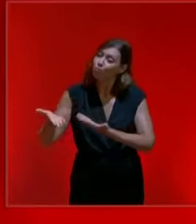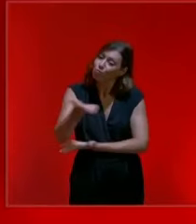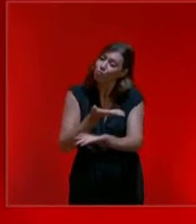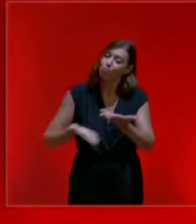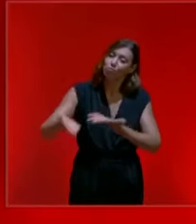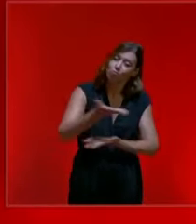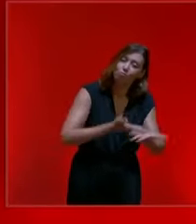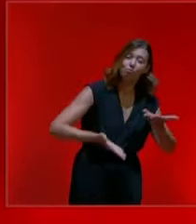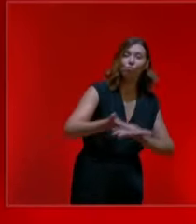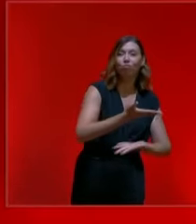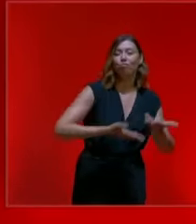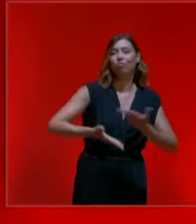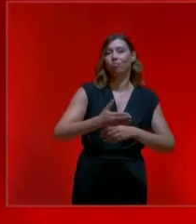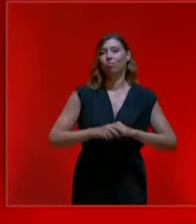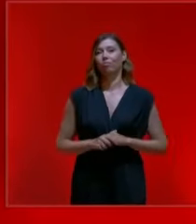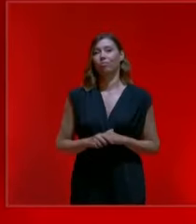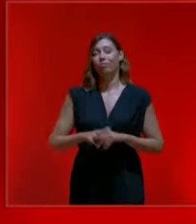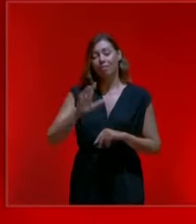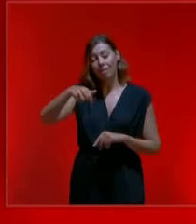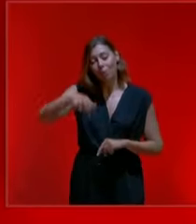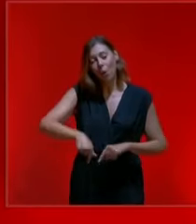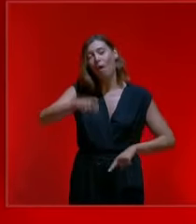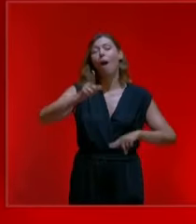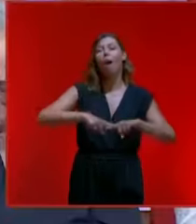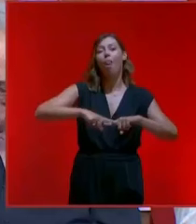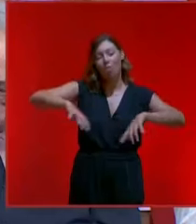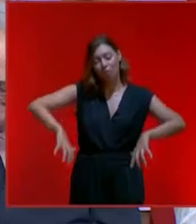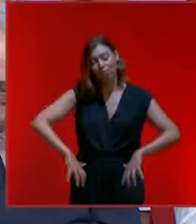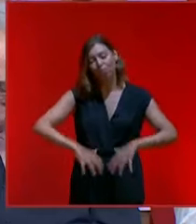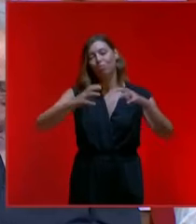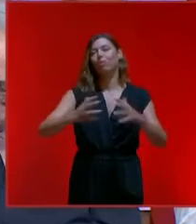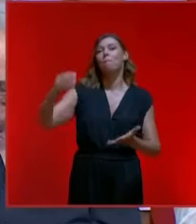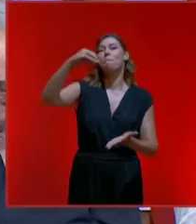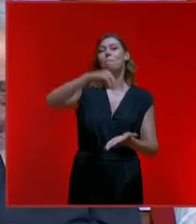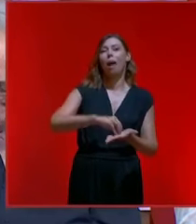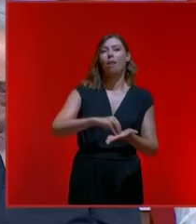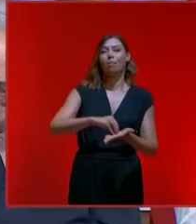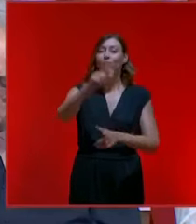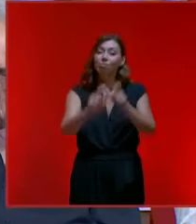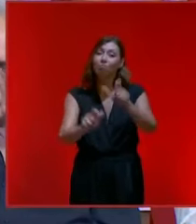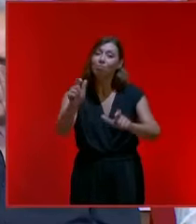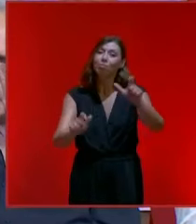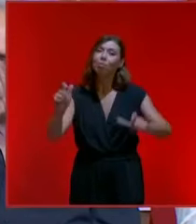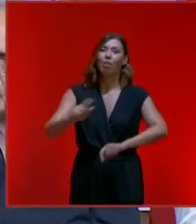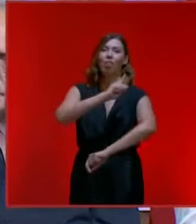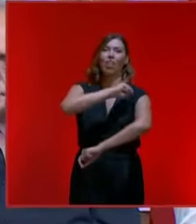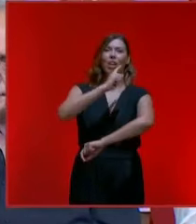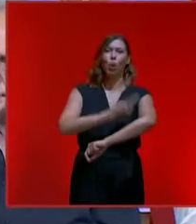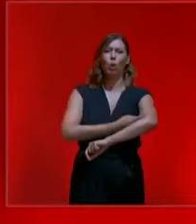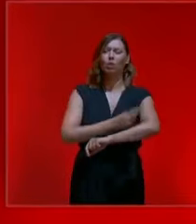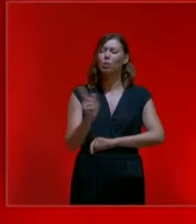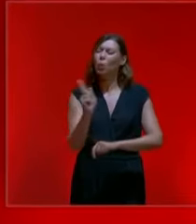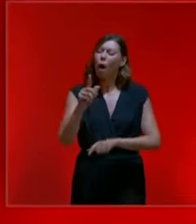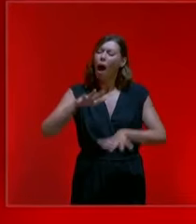Θα οικοδομήσουμε λοιπόν μια χώρα όπου οι δυνατότητες του καθενός στη ζωή δεν καθορίζονται από τις συνθήκες,